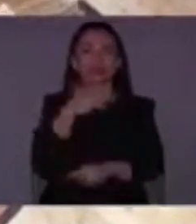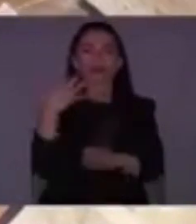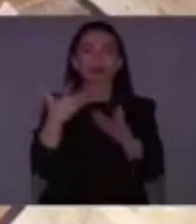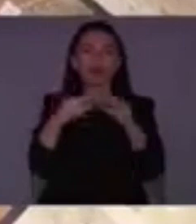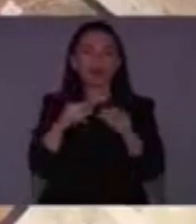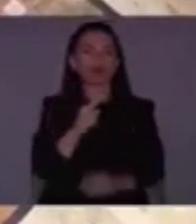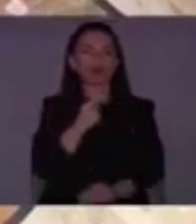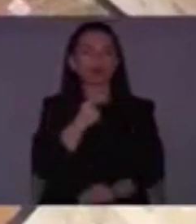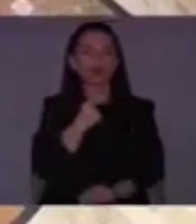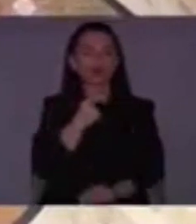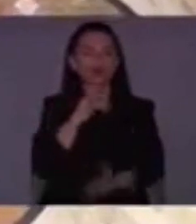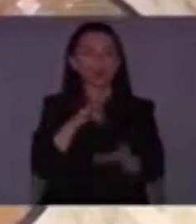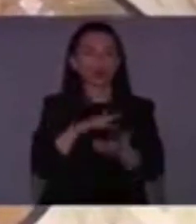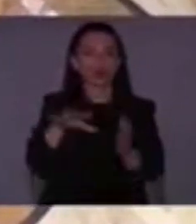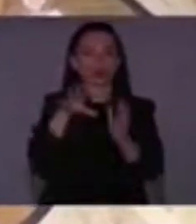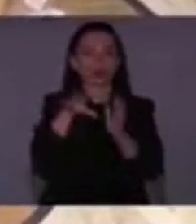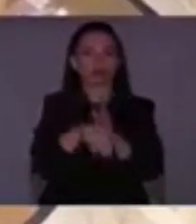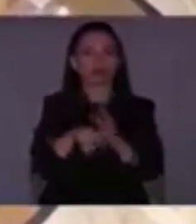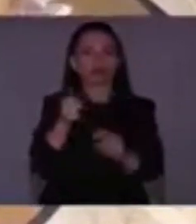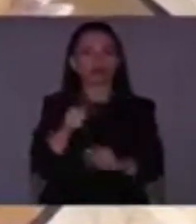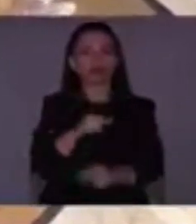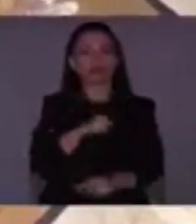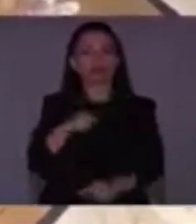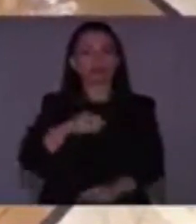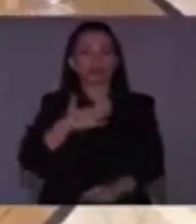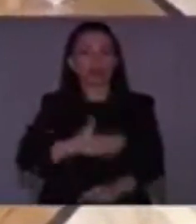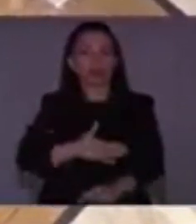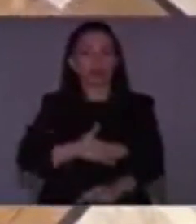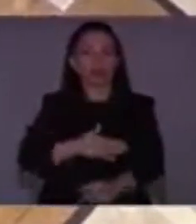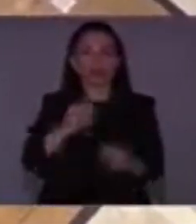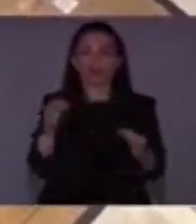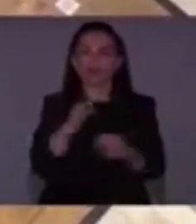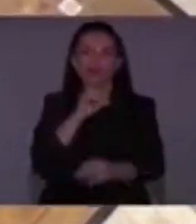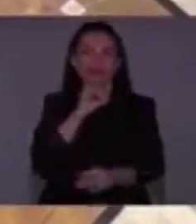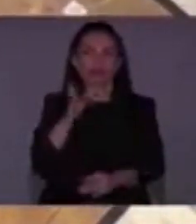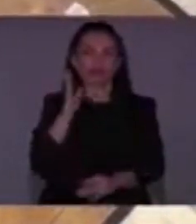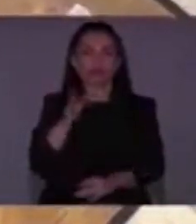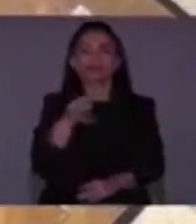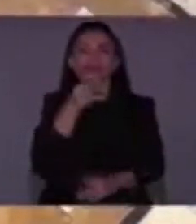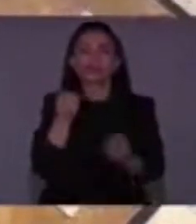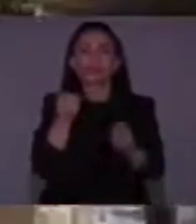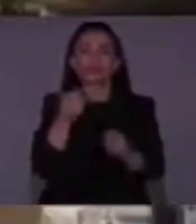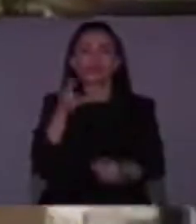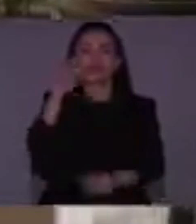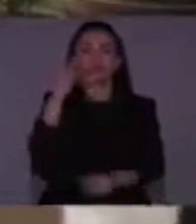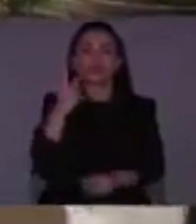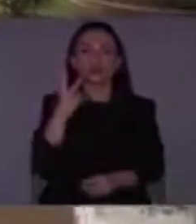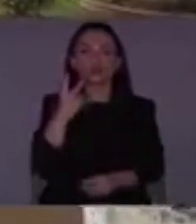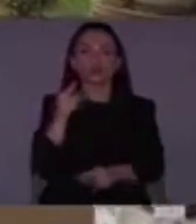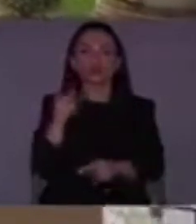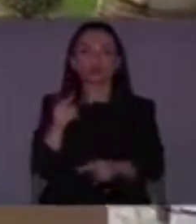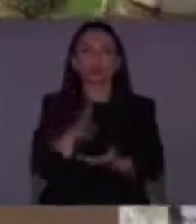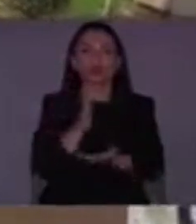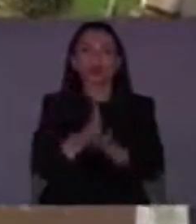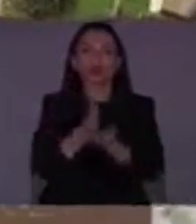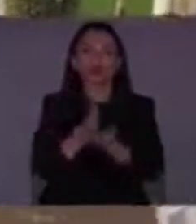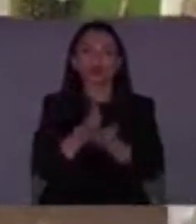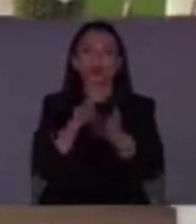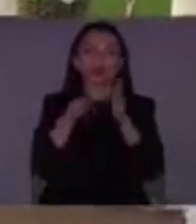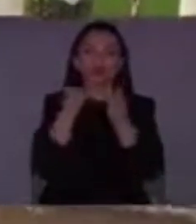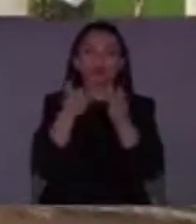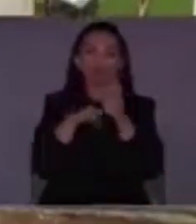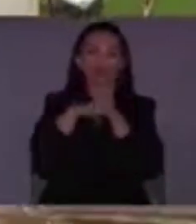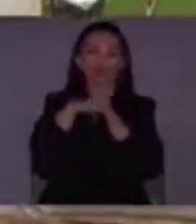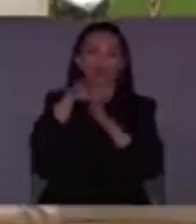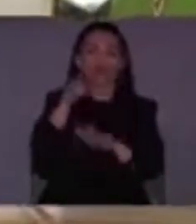ოჯახს უჭირს ჩვენს ქალაქში, და თვითმაყოფილი ნამდვილად ვერასდროს ვიქნები, სანამ სოციალური ფონი არსებითად არ